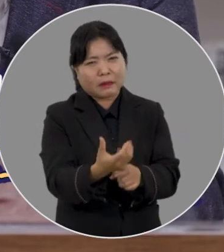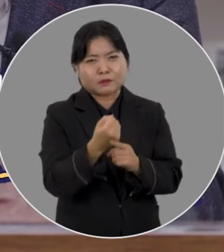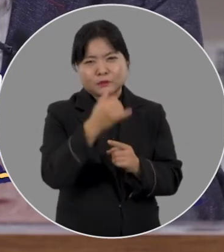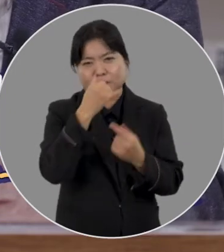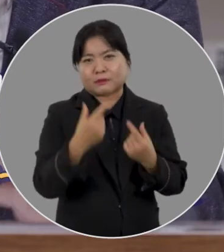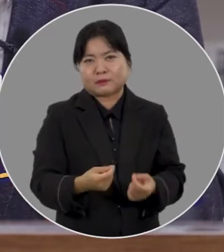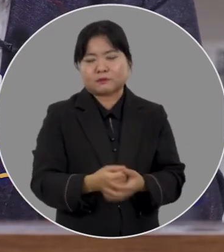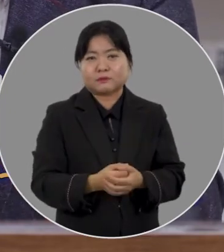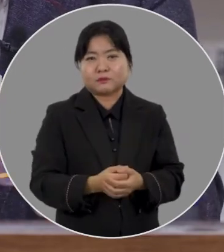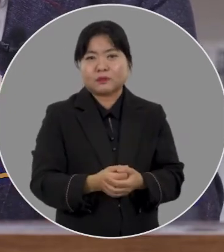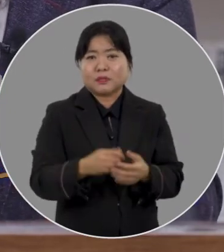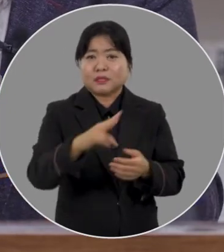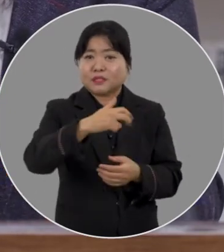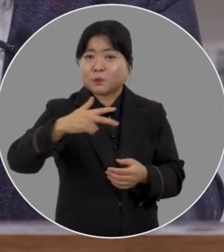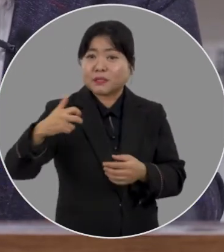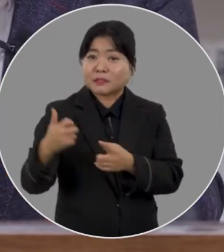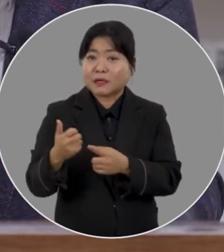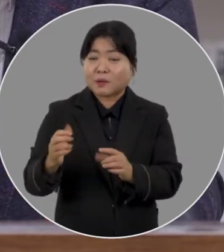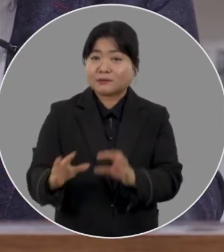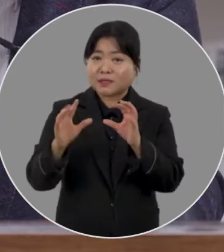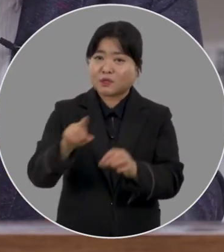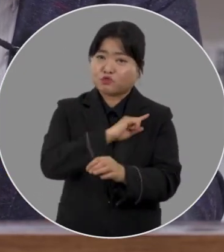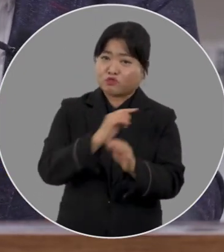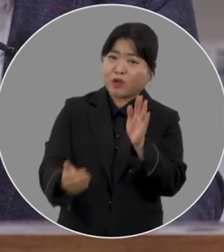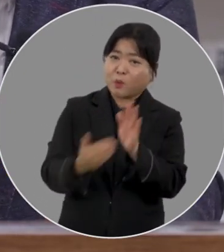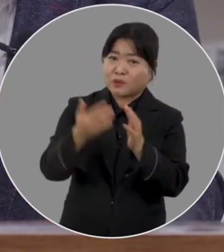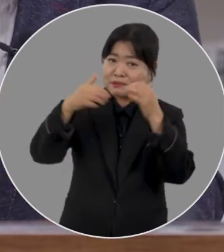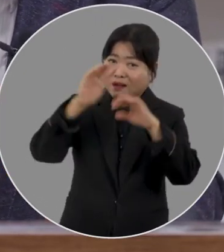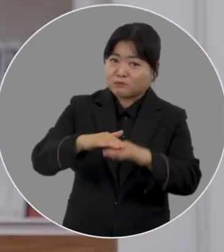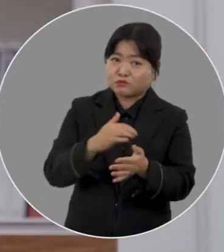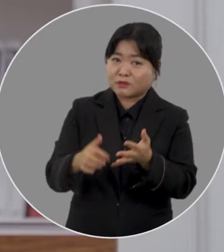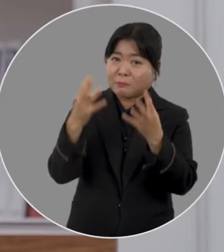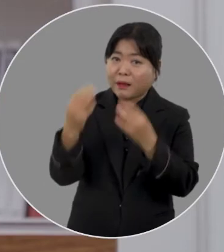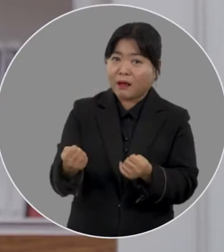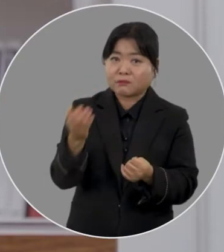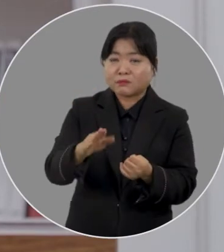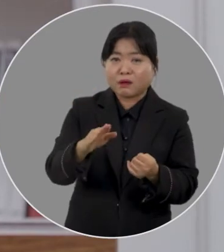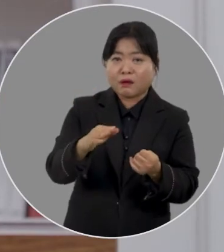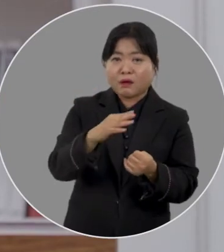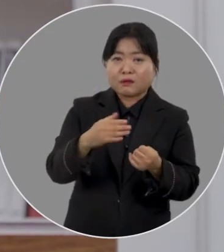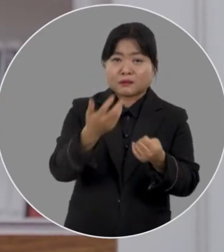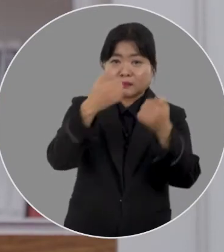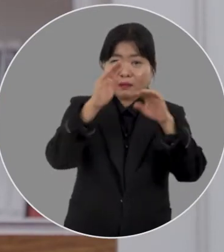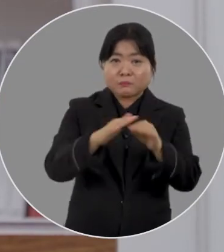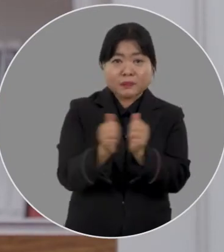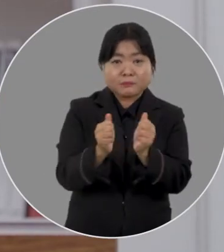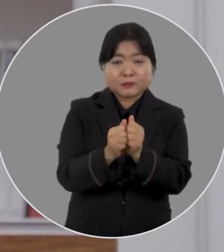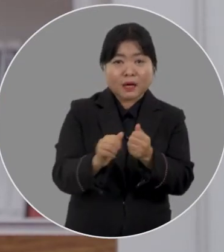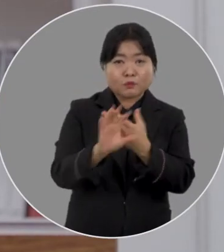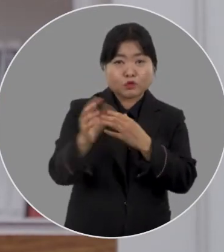아닐까. 인도네시아가 세계 최대 이슬람 국가 중에 하나거든요. 그러니까 이슬람 남성 이주 노동자들이 한국